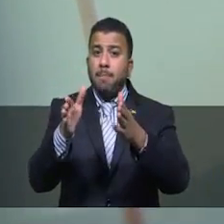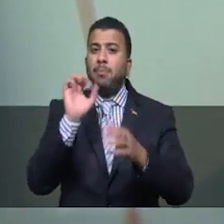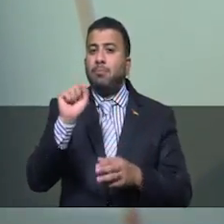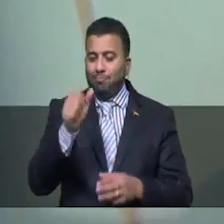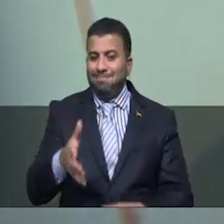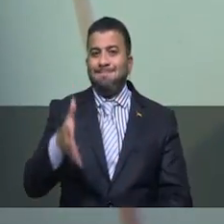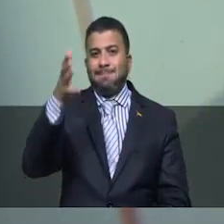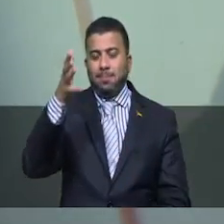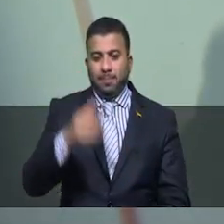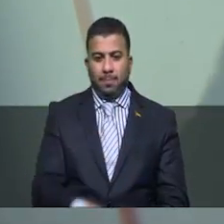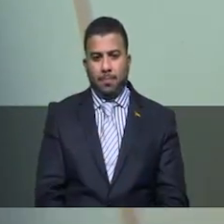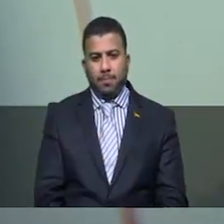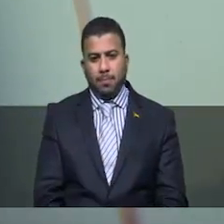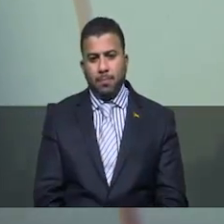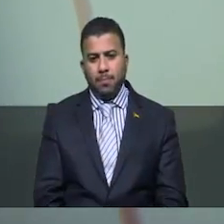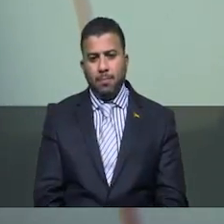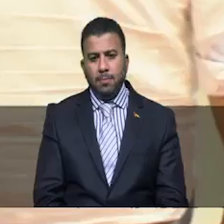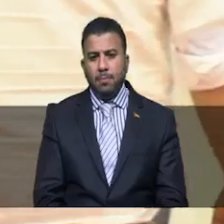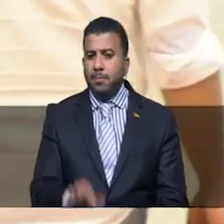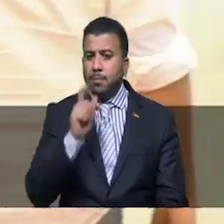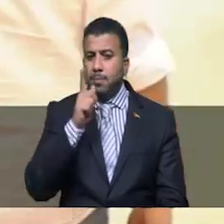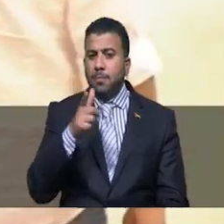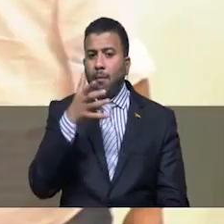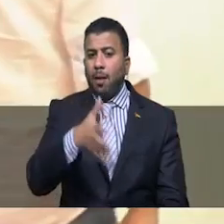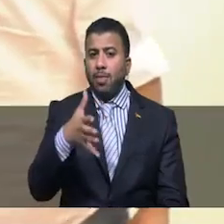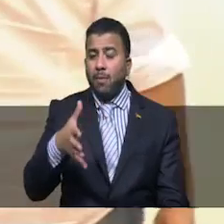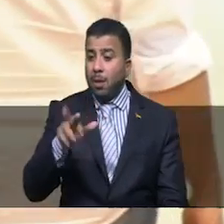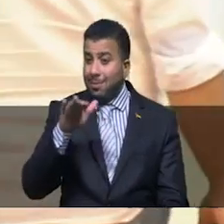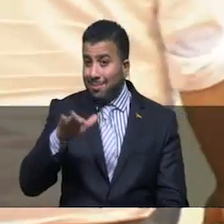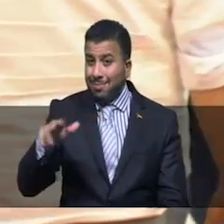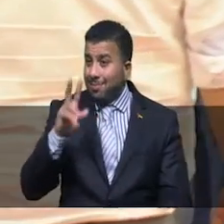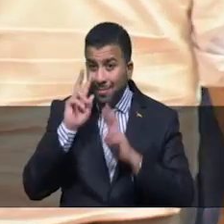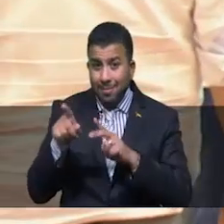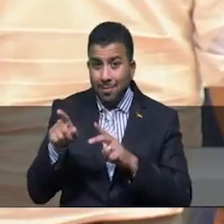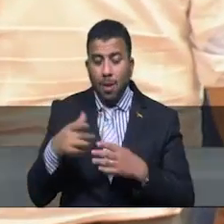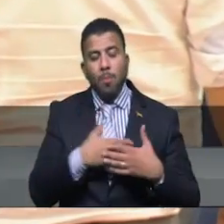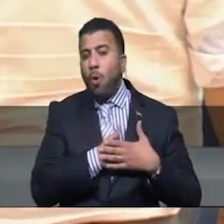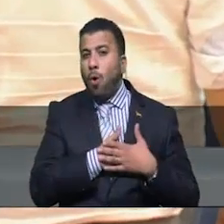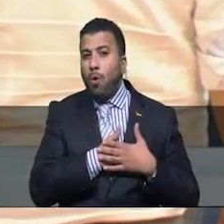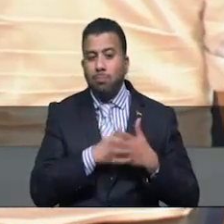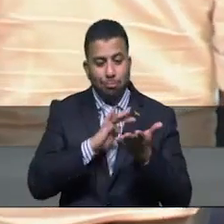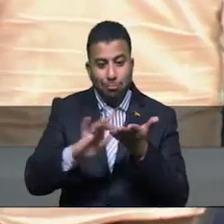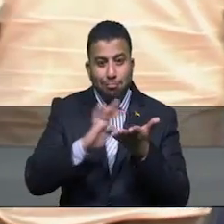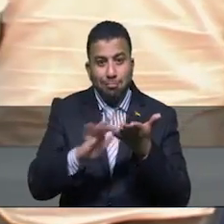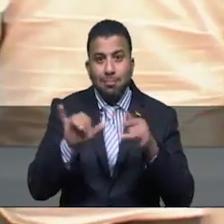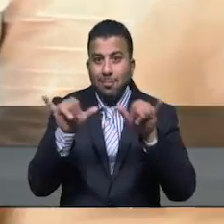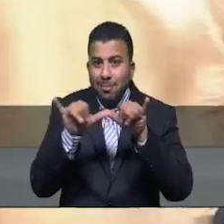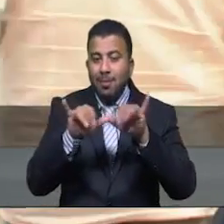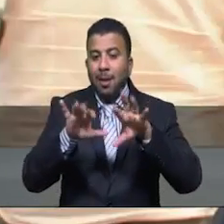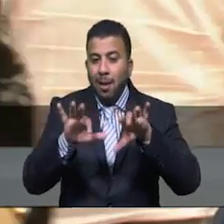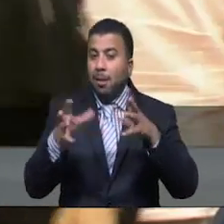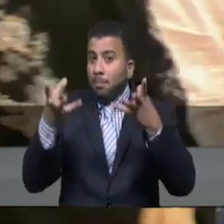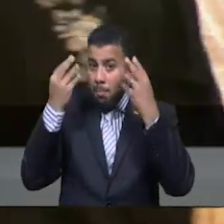هذا الجيل. هذا عصرهم، عصر الأطفال، الجيل هذا مثل ما قلنا محبين لهذا الشيء، فبالعكس